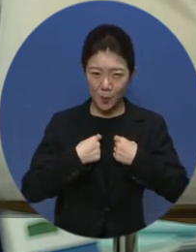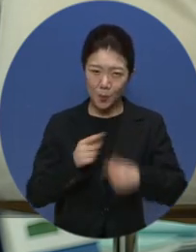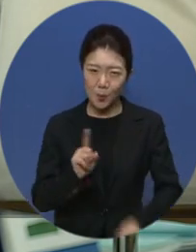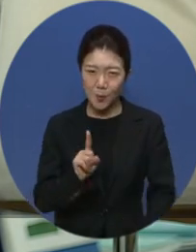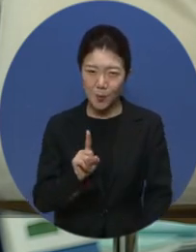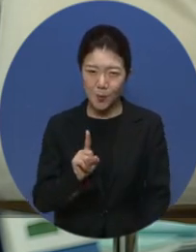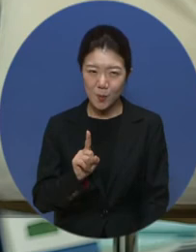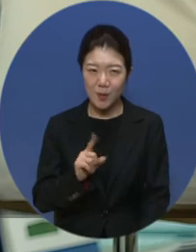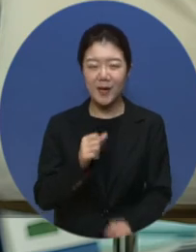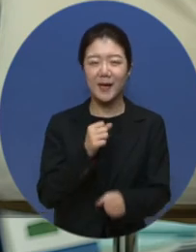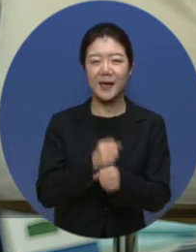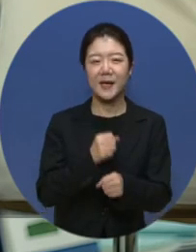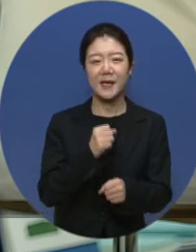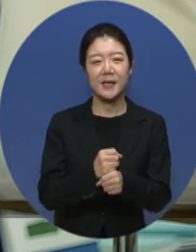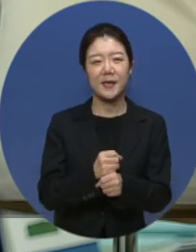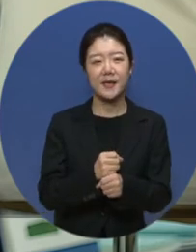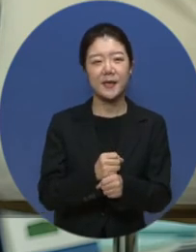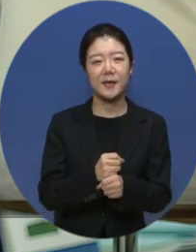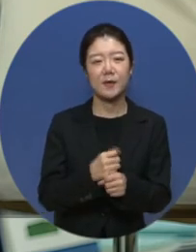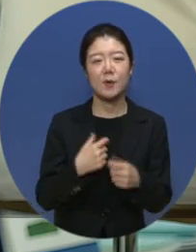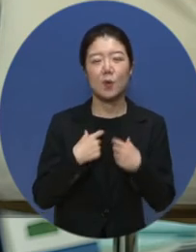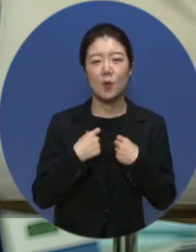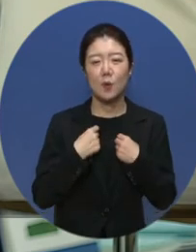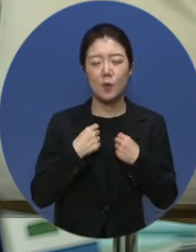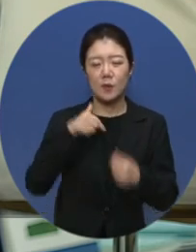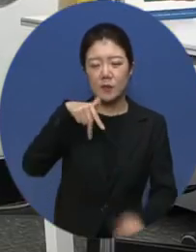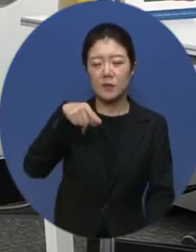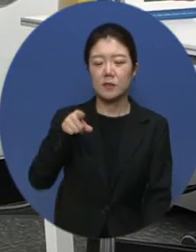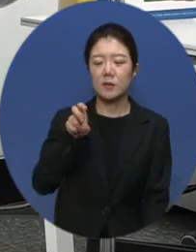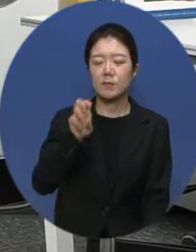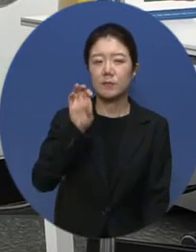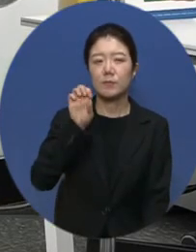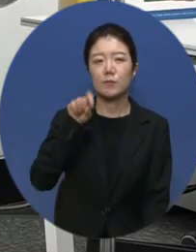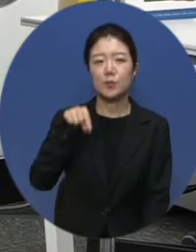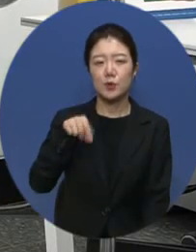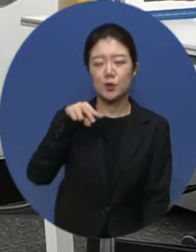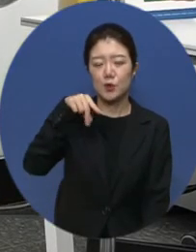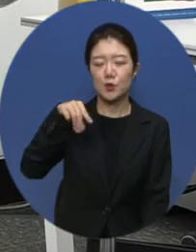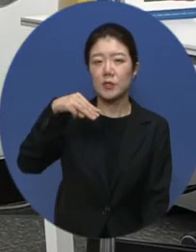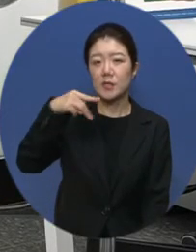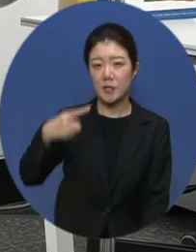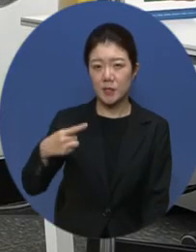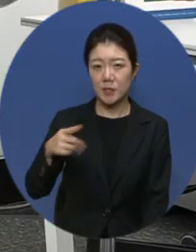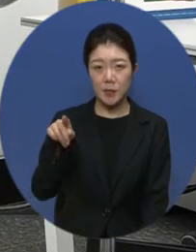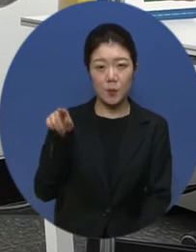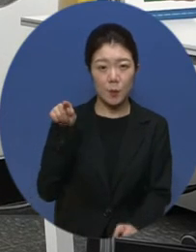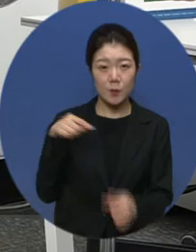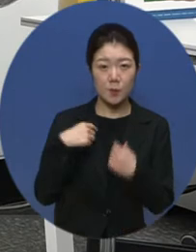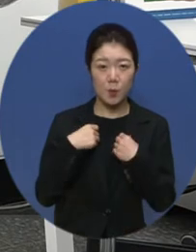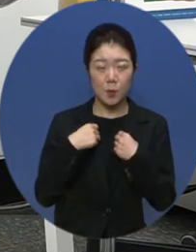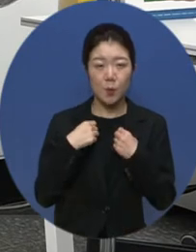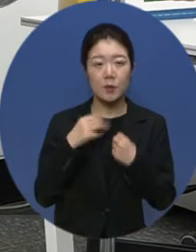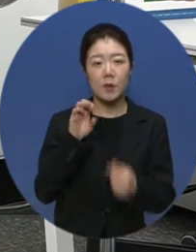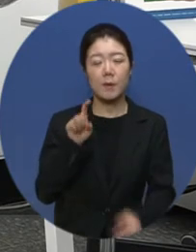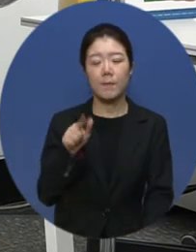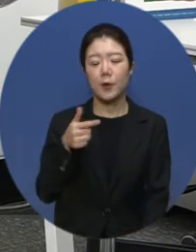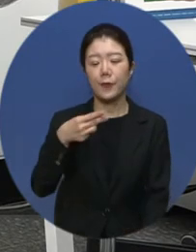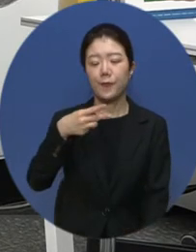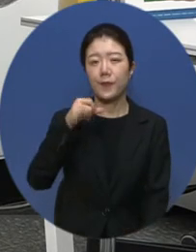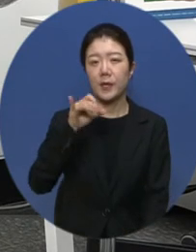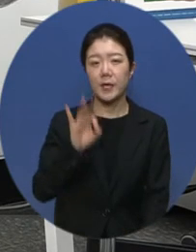하고 만들었던 게 이제 점프수트류를 만들었고요. 지금 이 옷 같은 경우에는 이제 펀딩에서